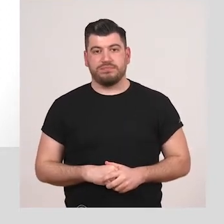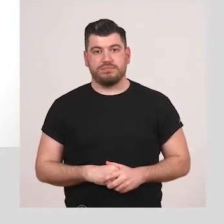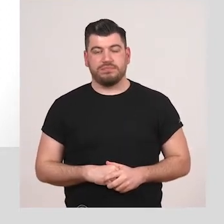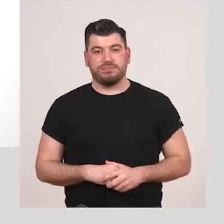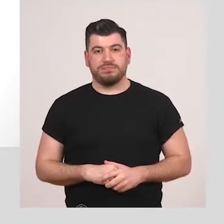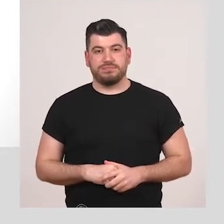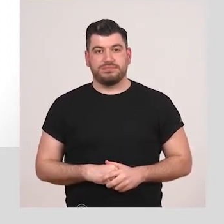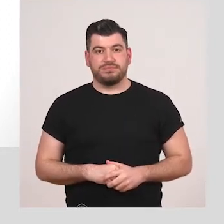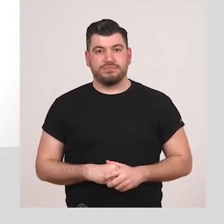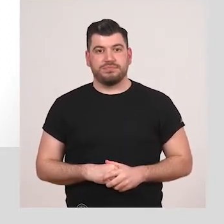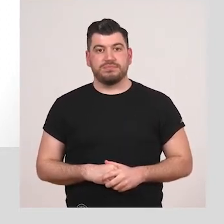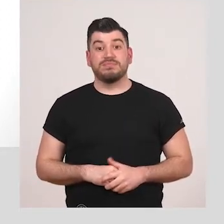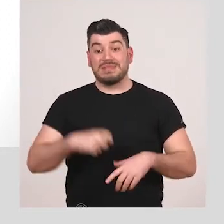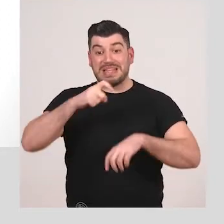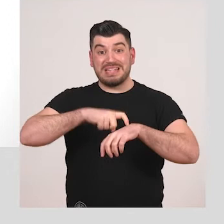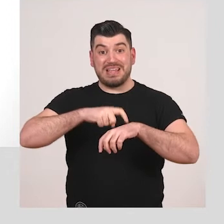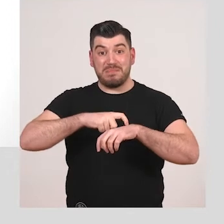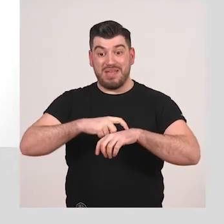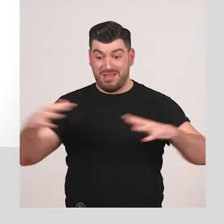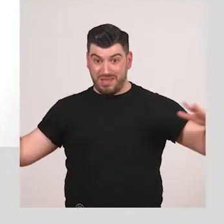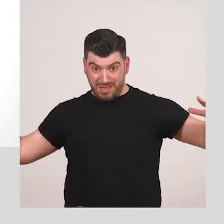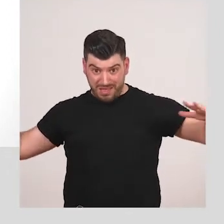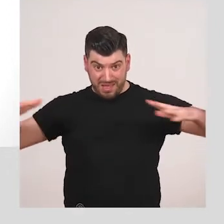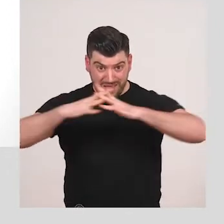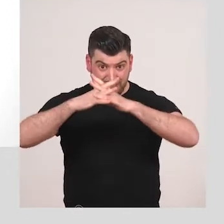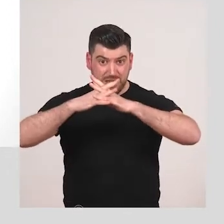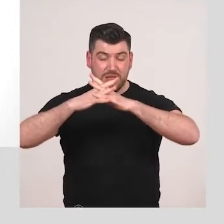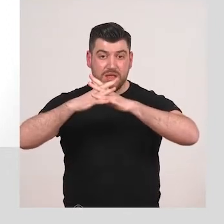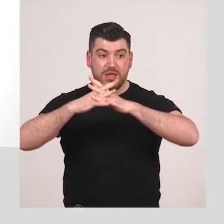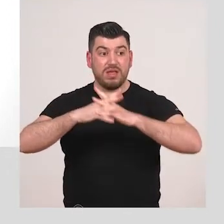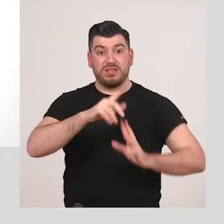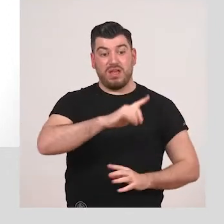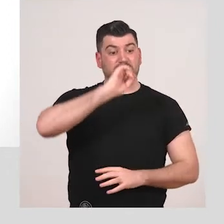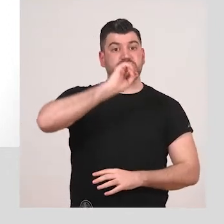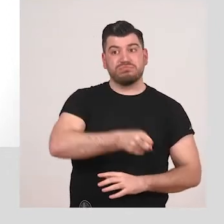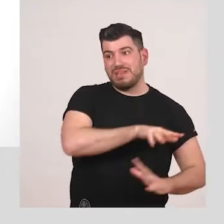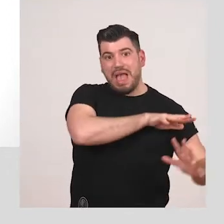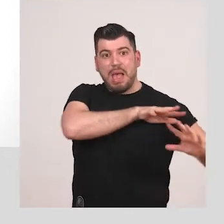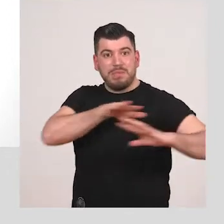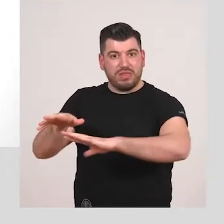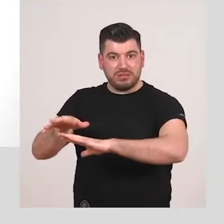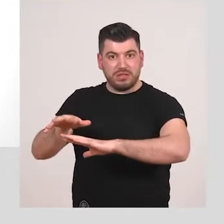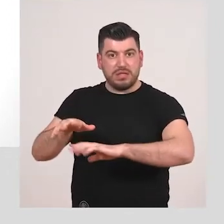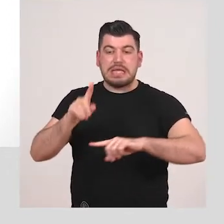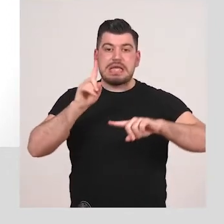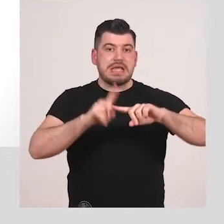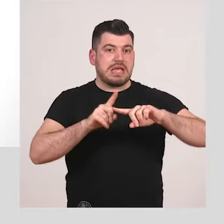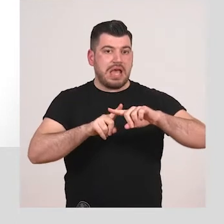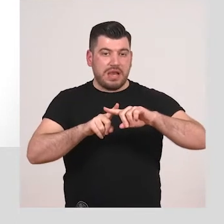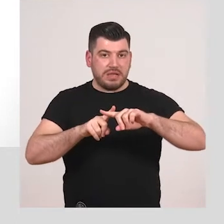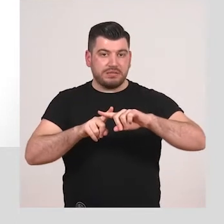Όταν ξεκίνησε η μάχη και δόθηκε η διαταγή για επίθεση, οι Έλληνες έπρεπε να αντιμετωπίσουν την